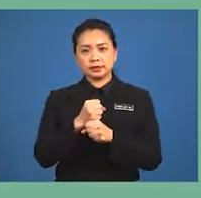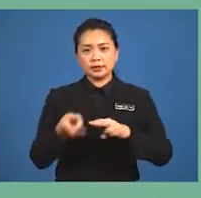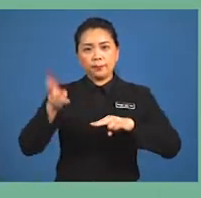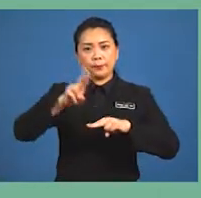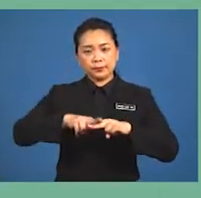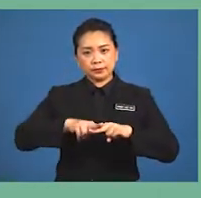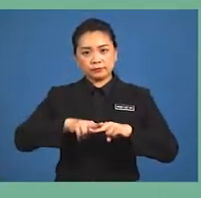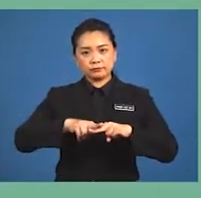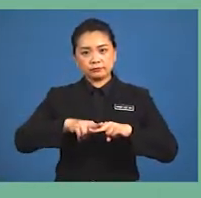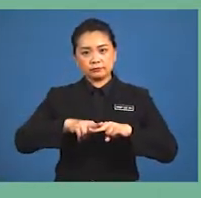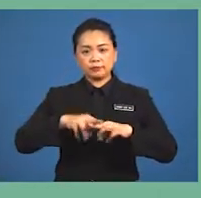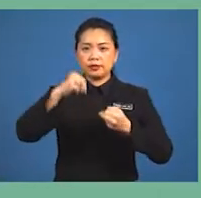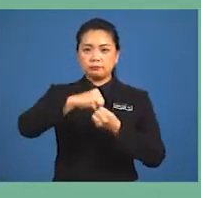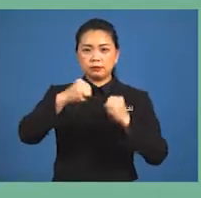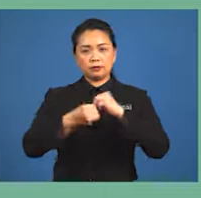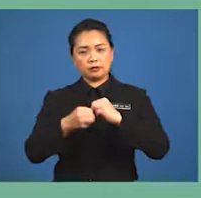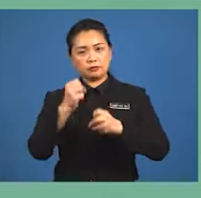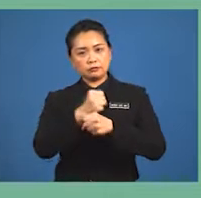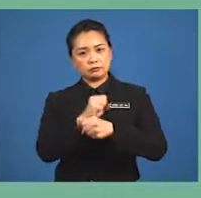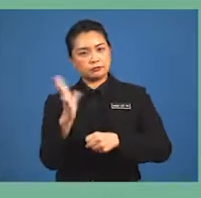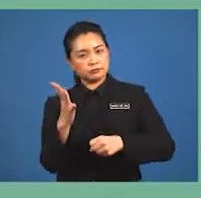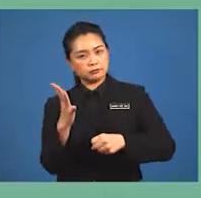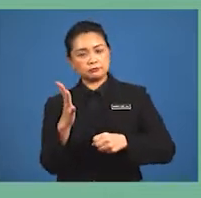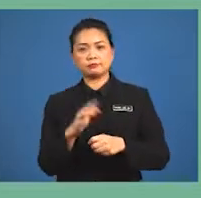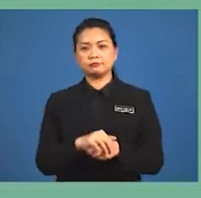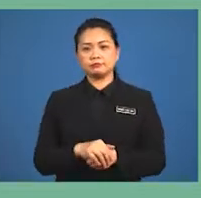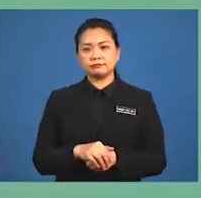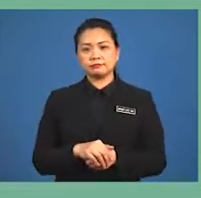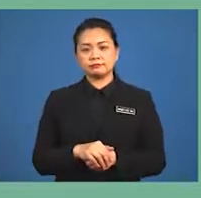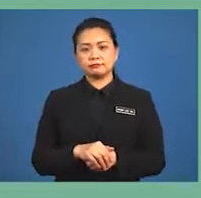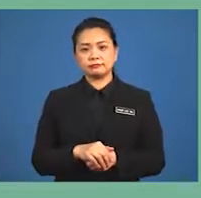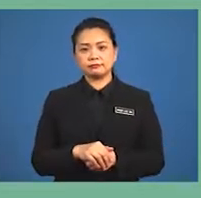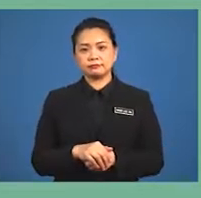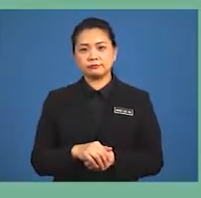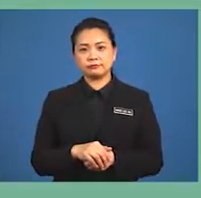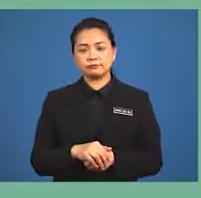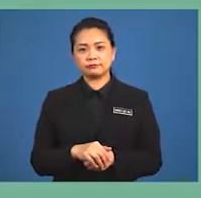meningkat dan masalah pengangguran dapat diatasi.